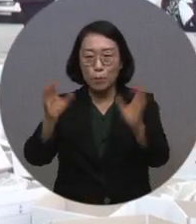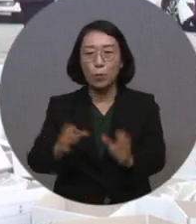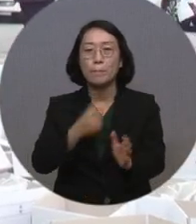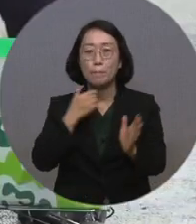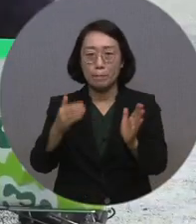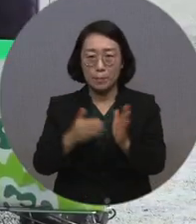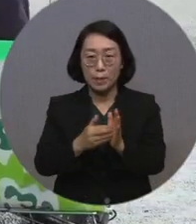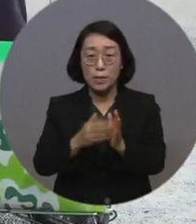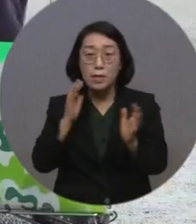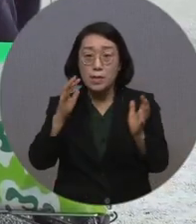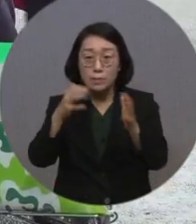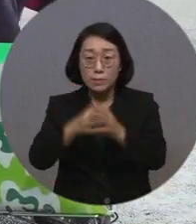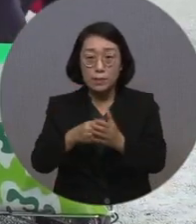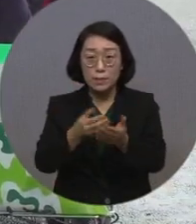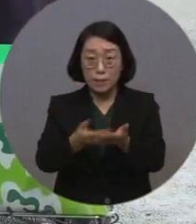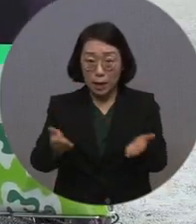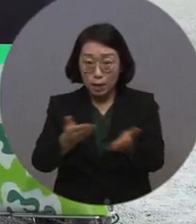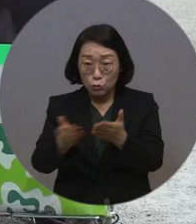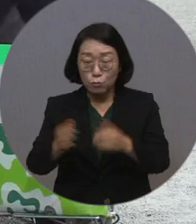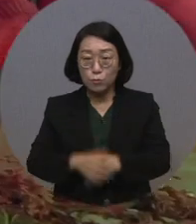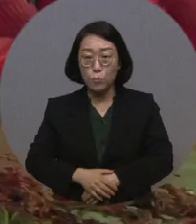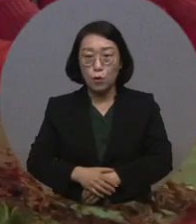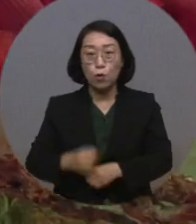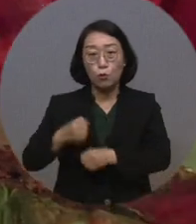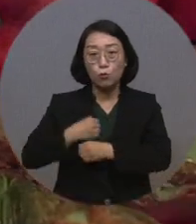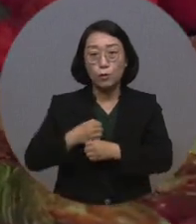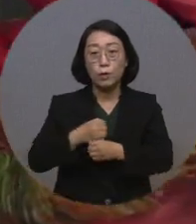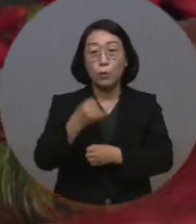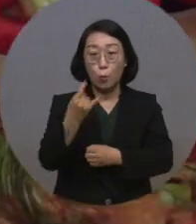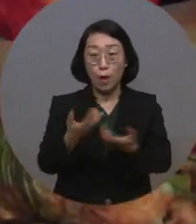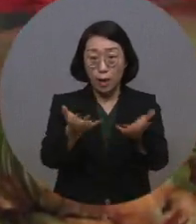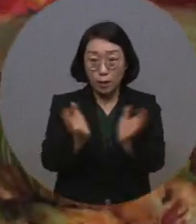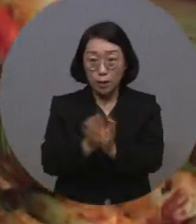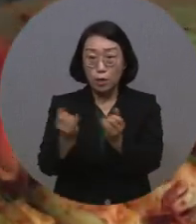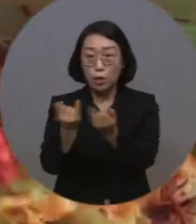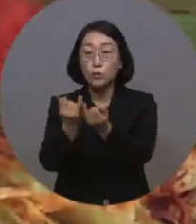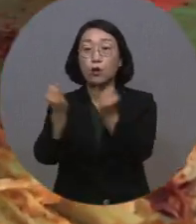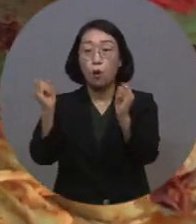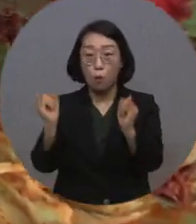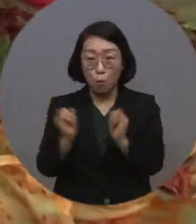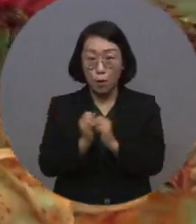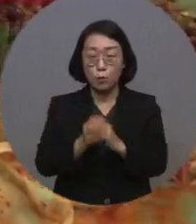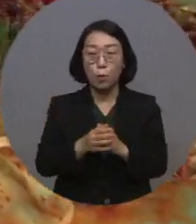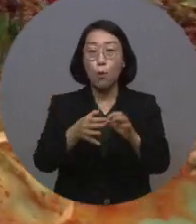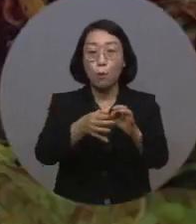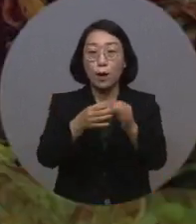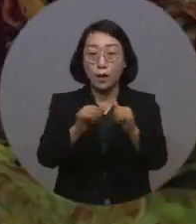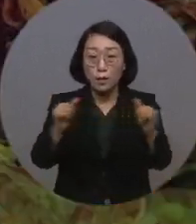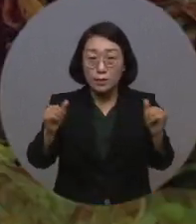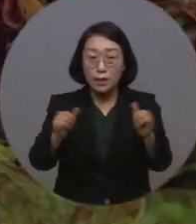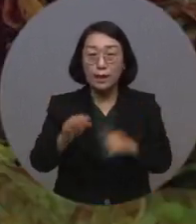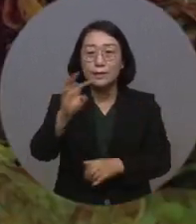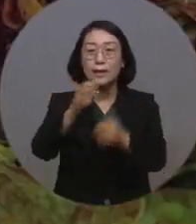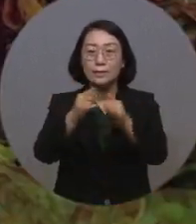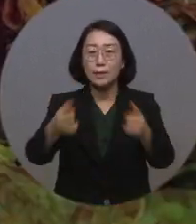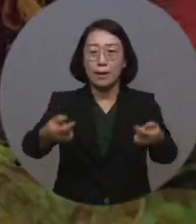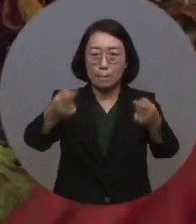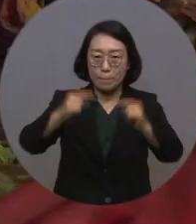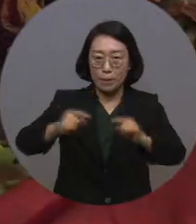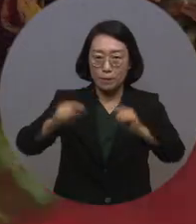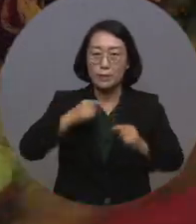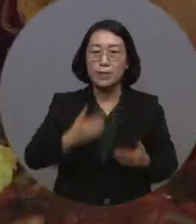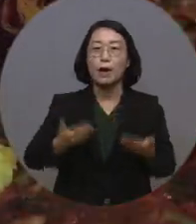김장 나눔 행사에는 중부제양군이네와 재향군인 여성의 대전 중구 관계자 등 약 40여명이